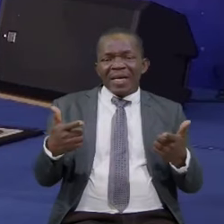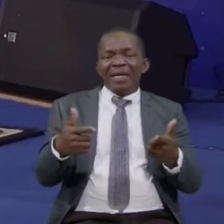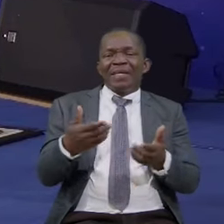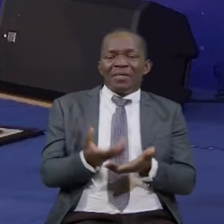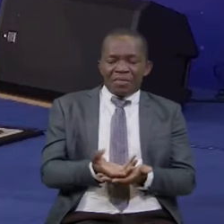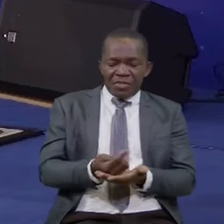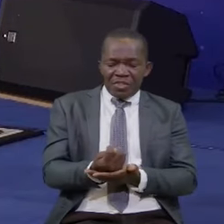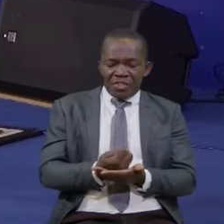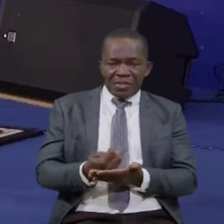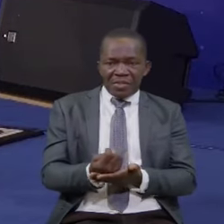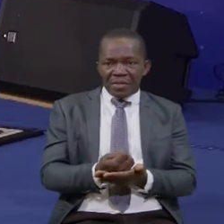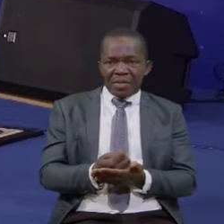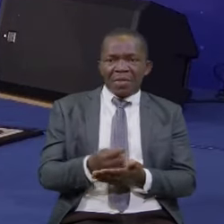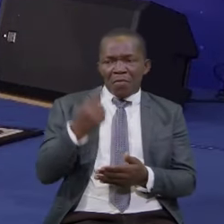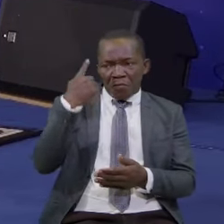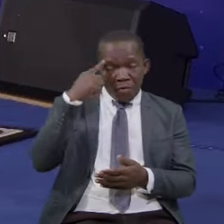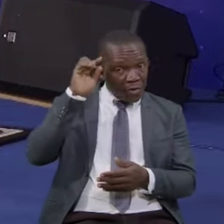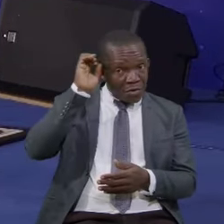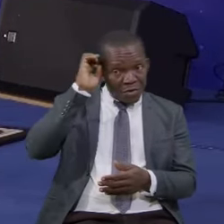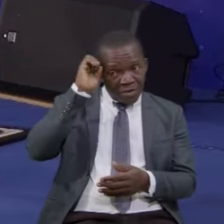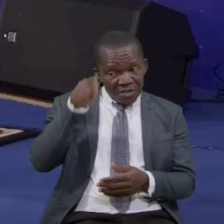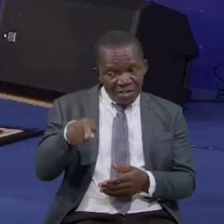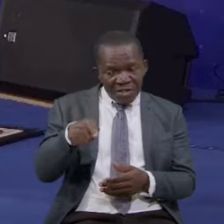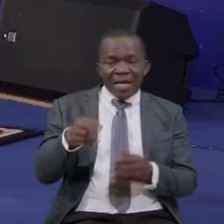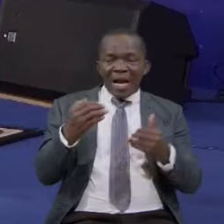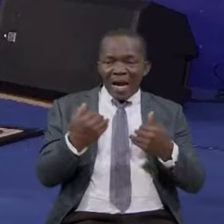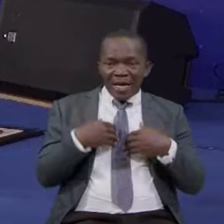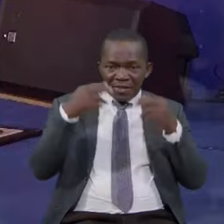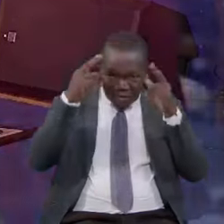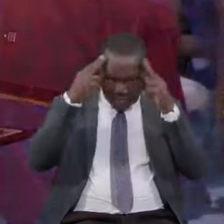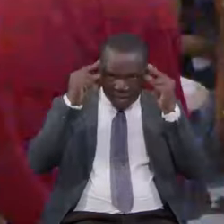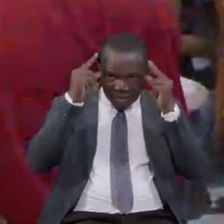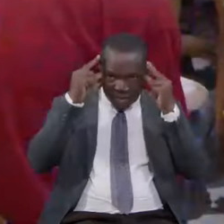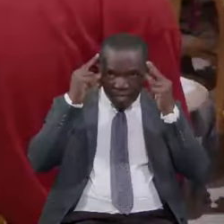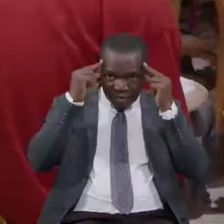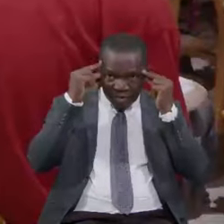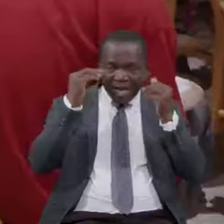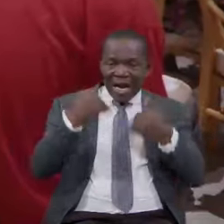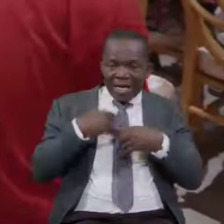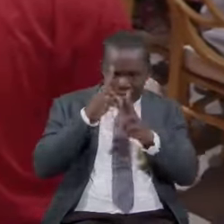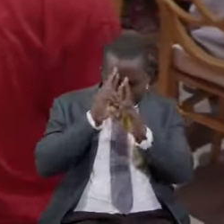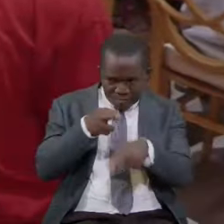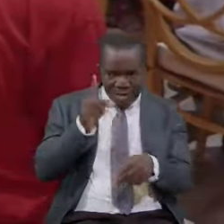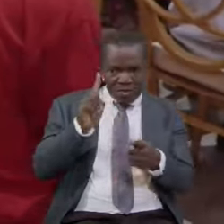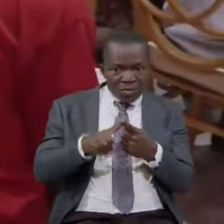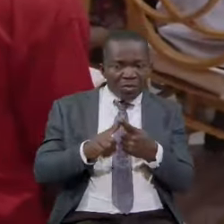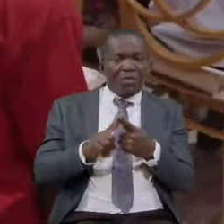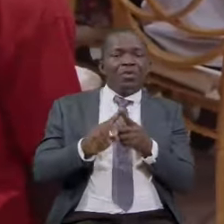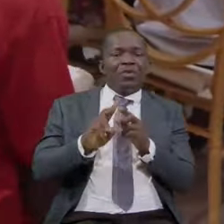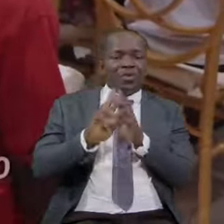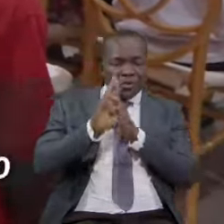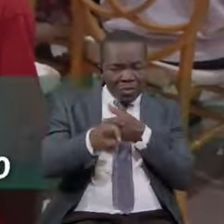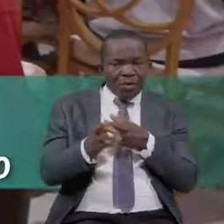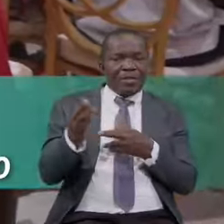les yeux fixés sur la rénumération verset 27 verset 27 c'est par la foi